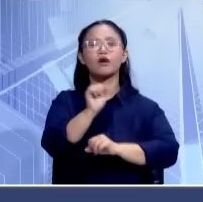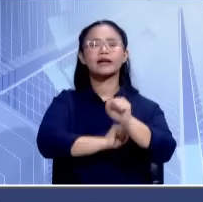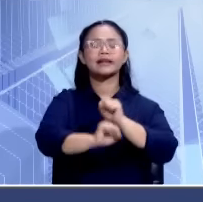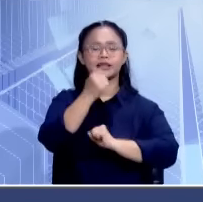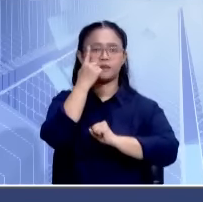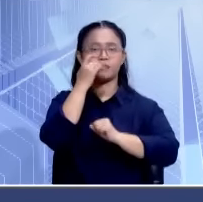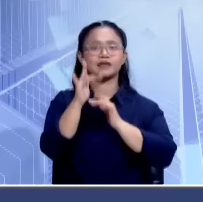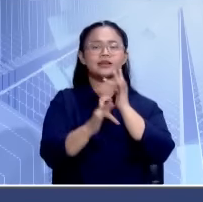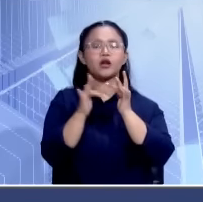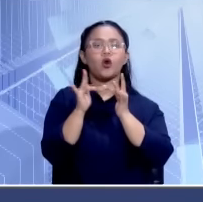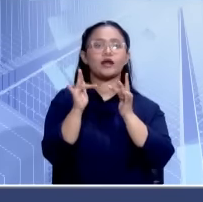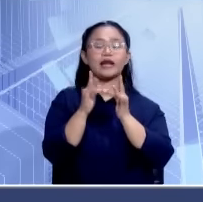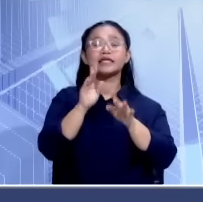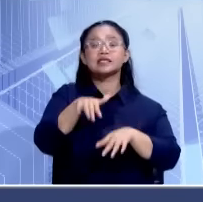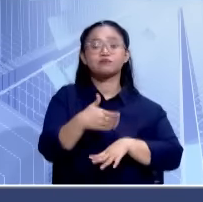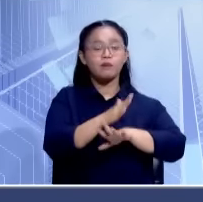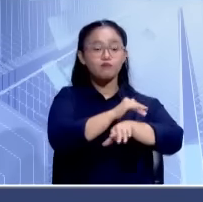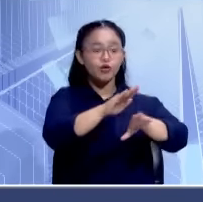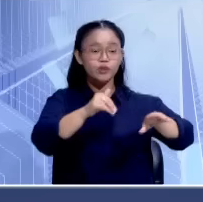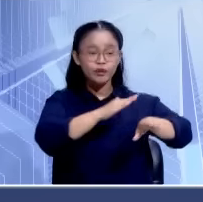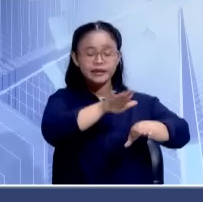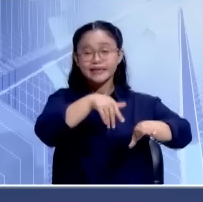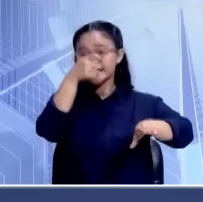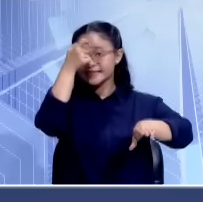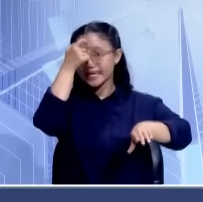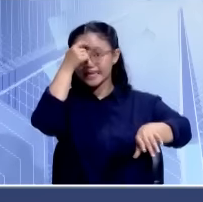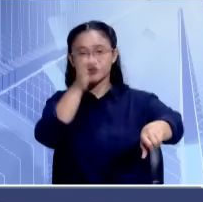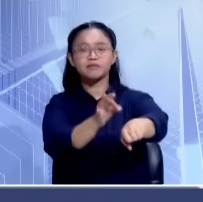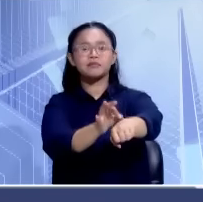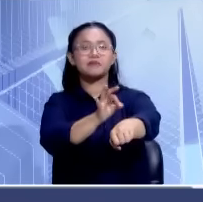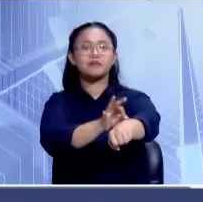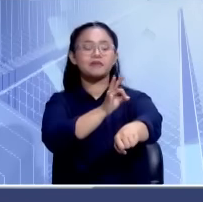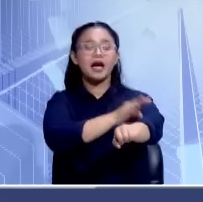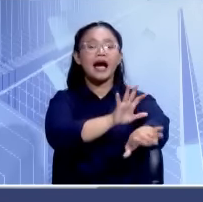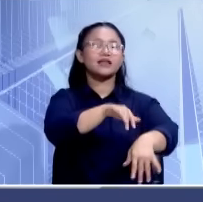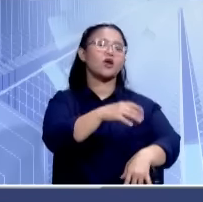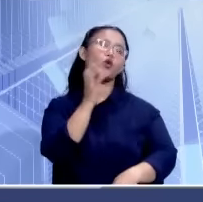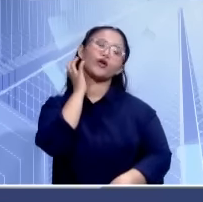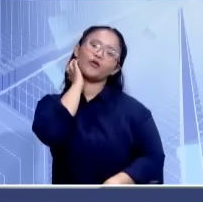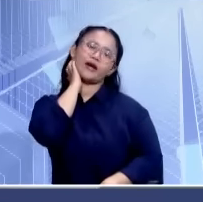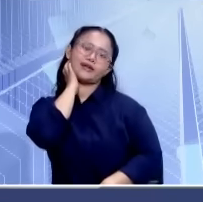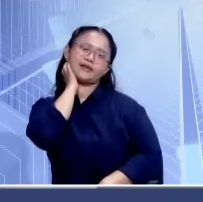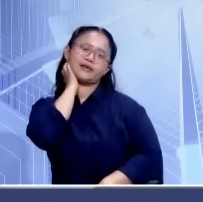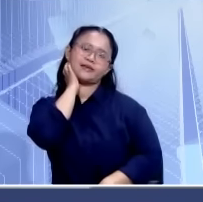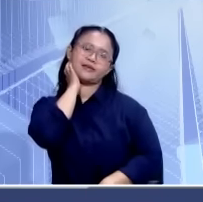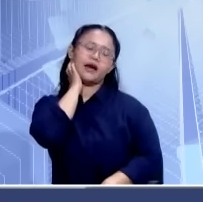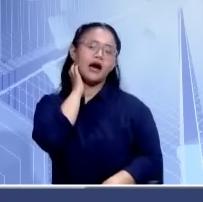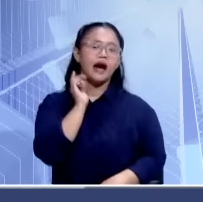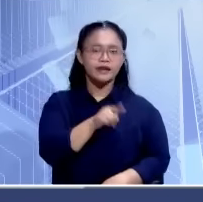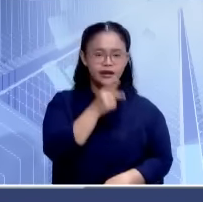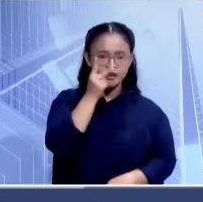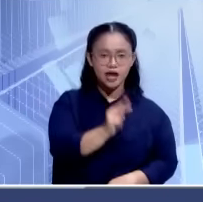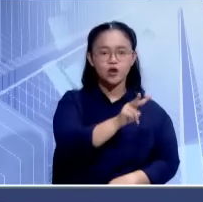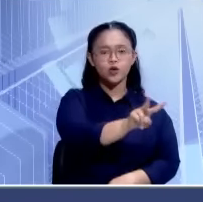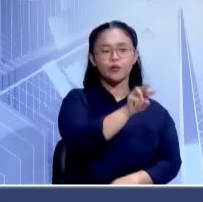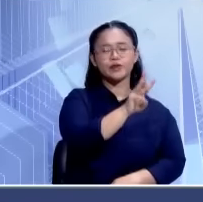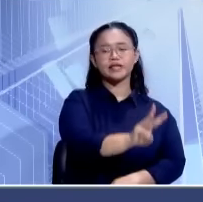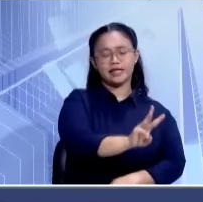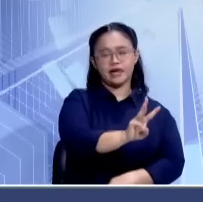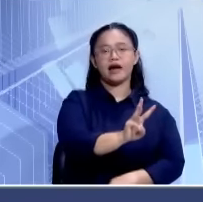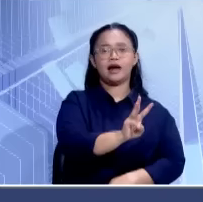jauh. Usai puluhan siswa terjangkit cacar air dan gondongan. Tercatat 23 siswa terkena cacar air dan